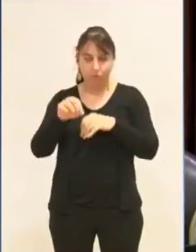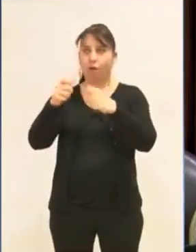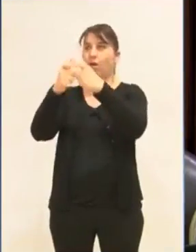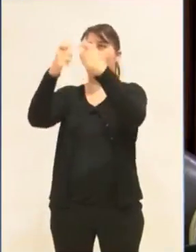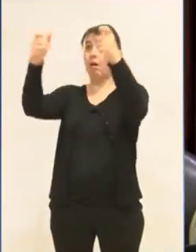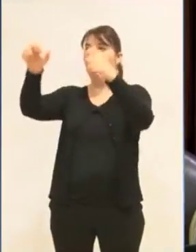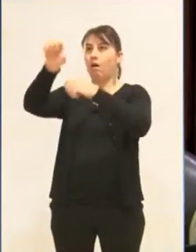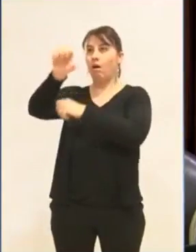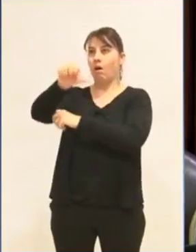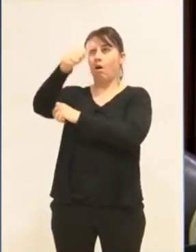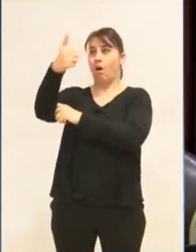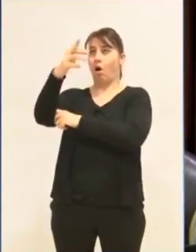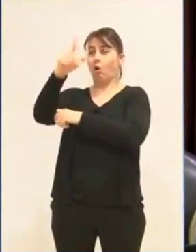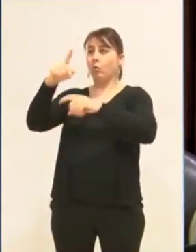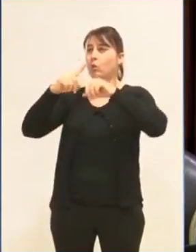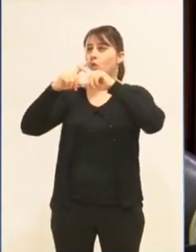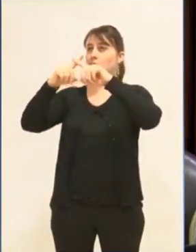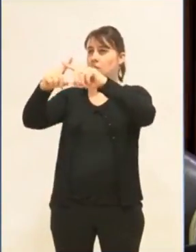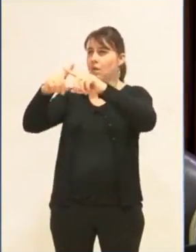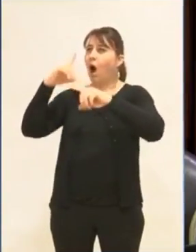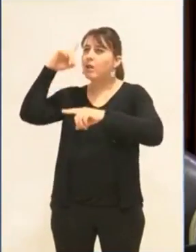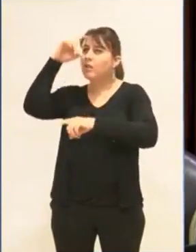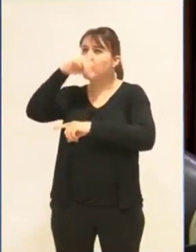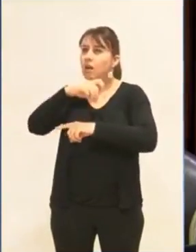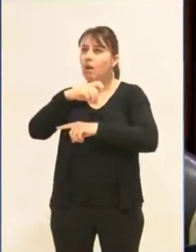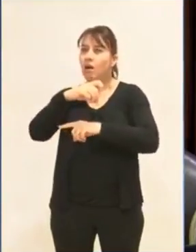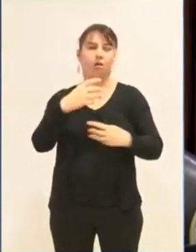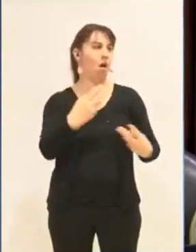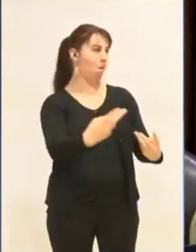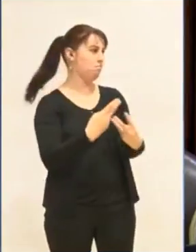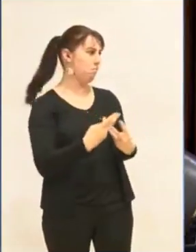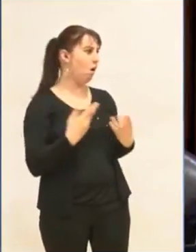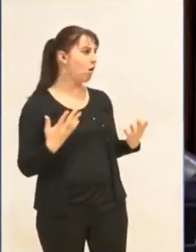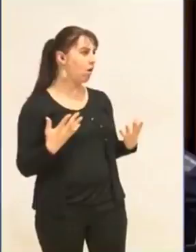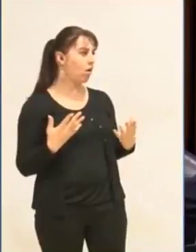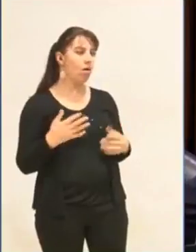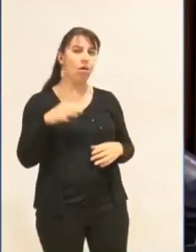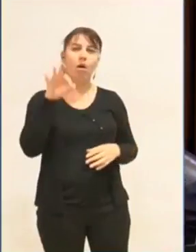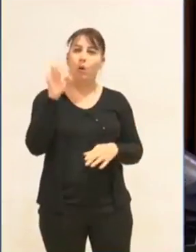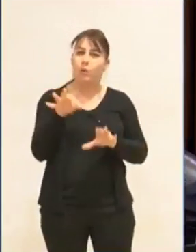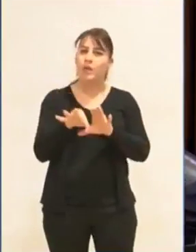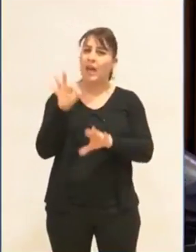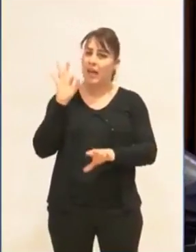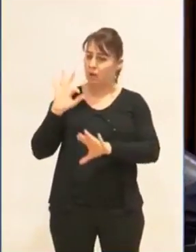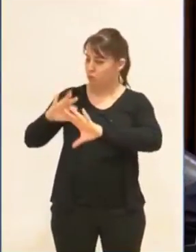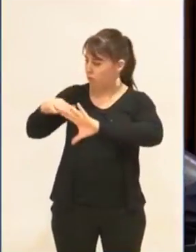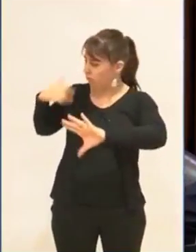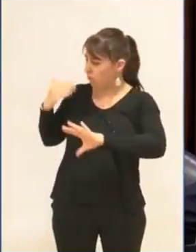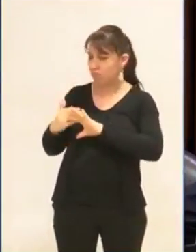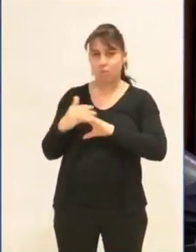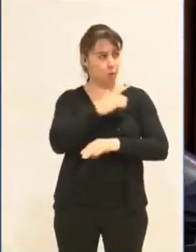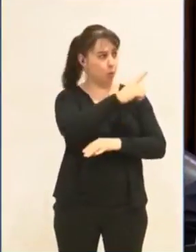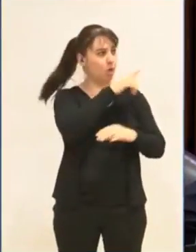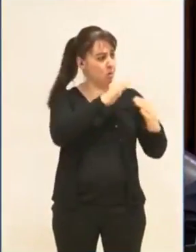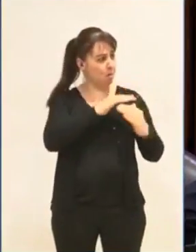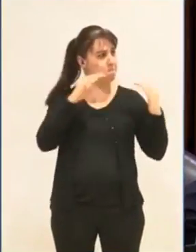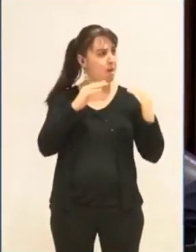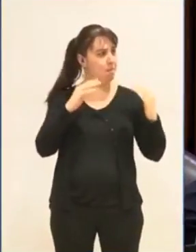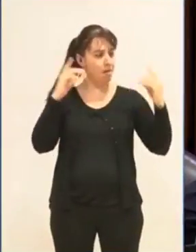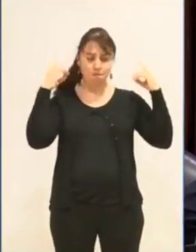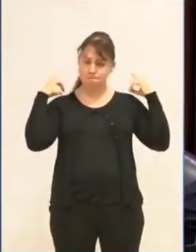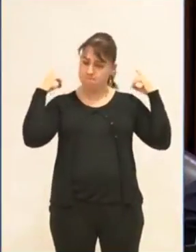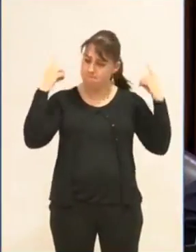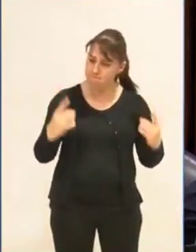l'ANRU. Vous vous moquez du monde. Oui, nous sommes élus depuis aussi longtemps, vous et moi, sur ces